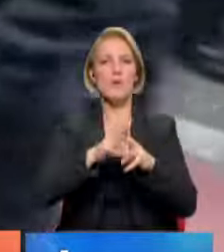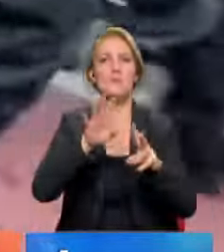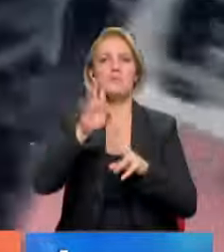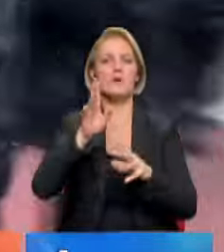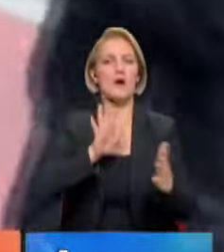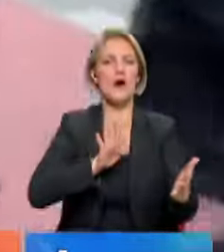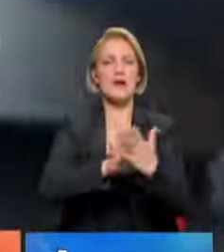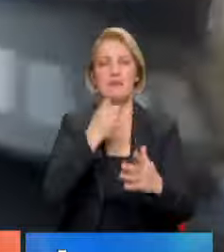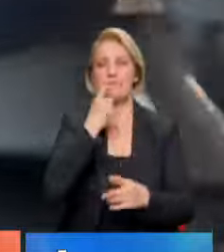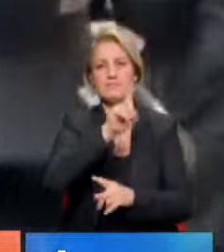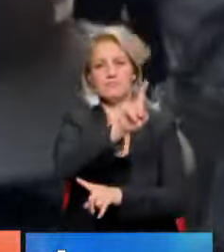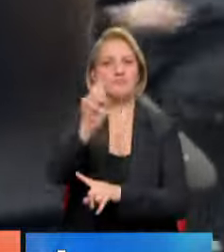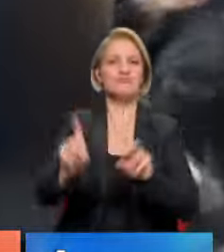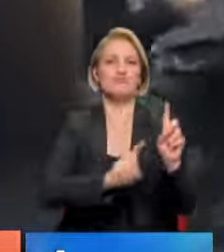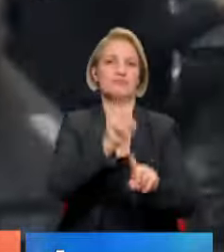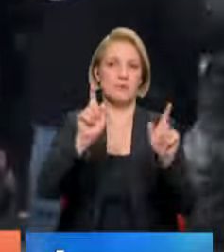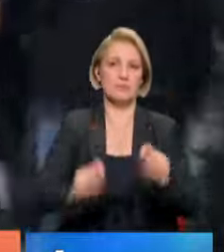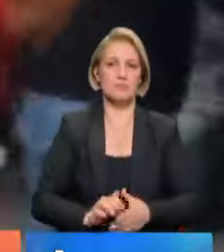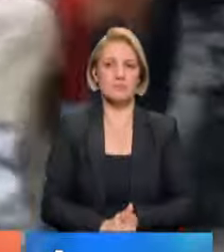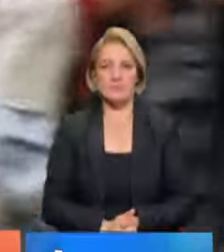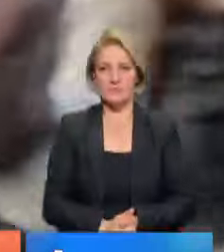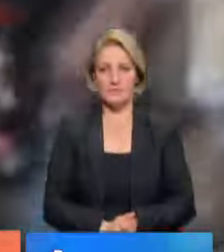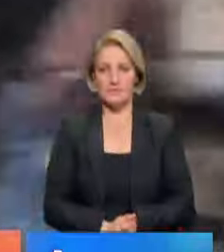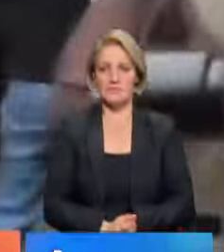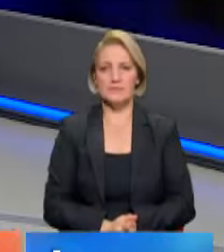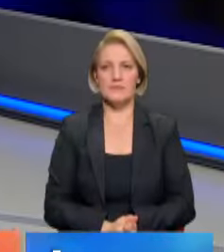göstericilere karşı biber gazı kullandı.